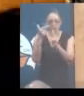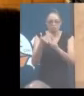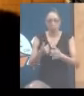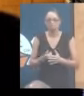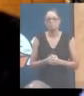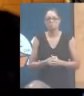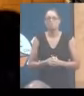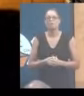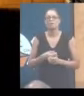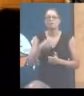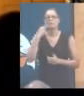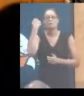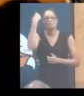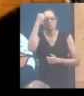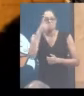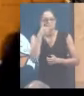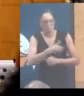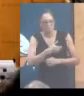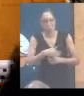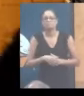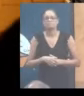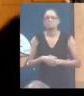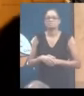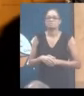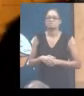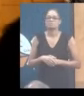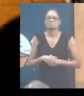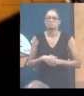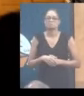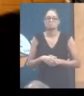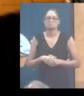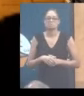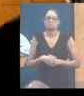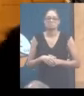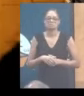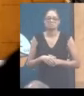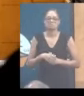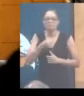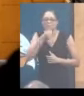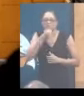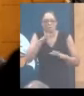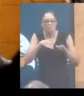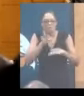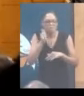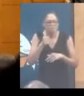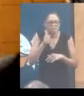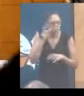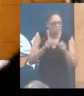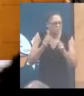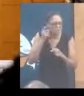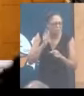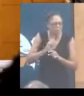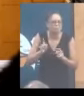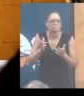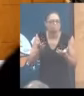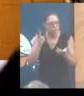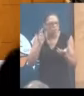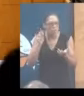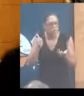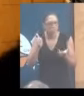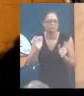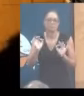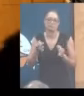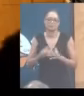le Président, merci. Je ne sais pas si le micro fonctionne bien parce que j'ai l'impression que vous ne m'entendez pas. Mais vous m'entendez?